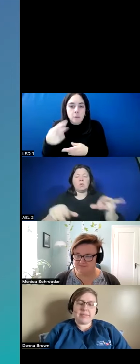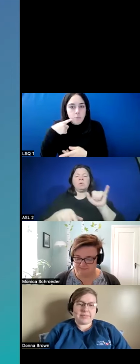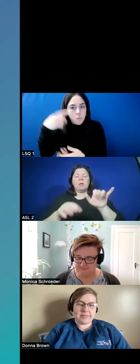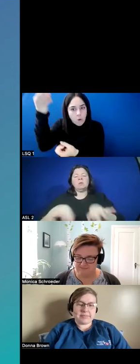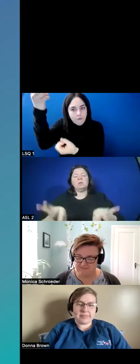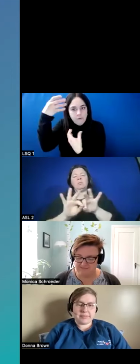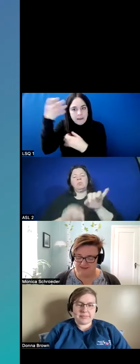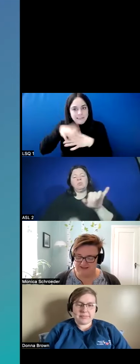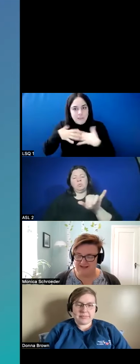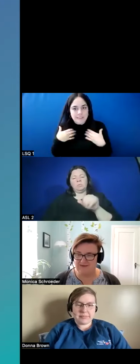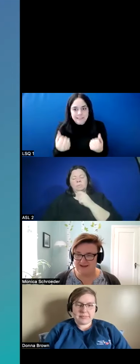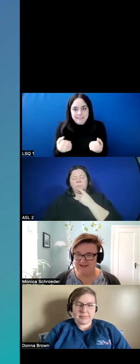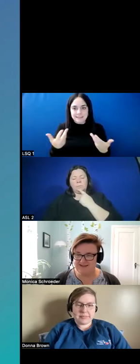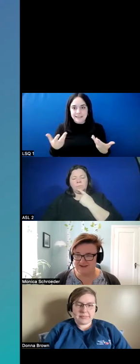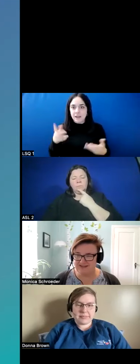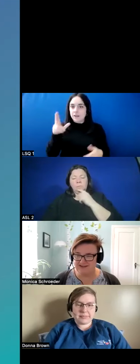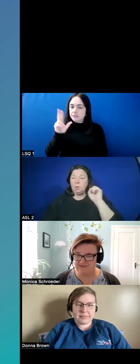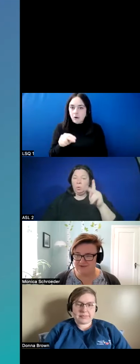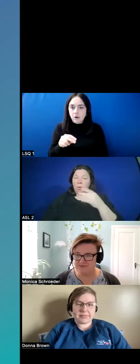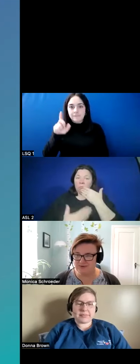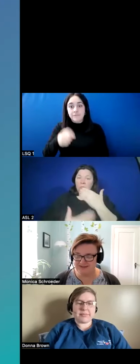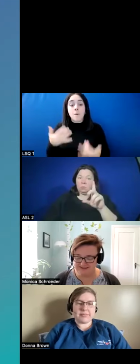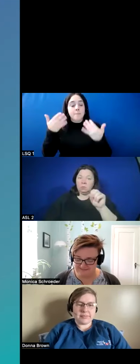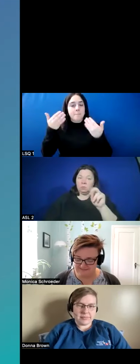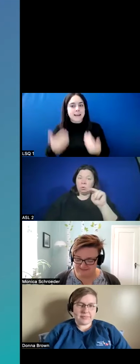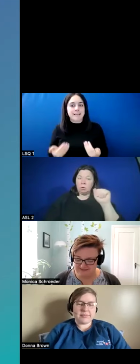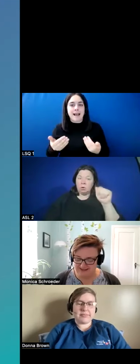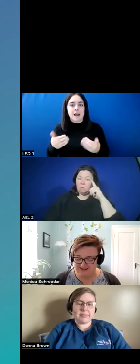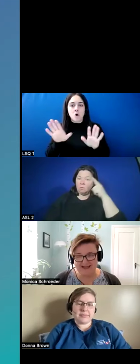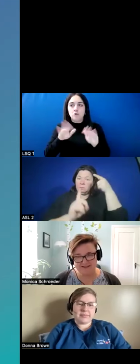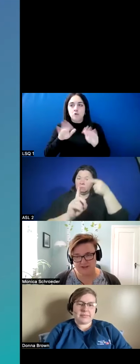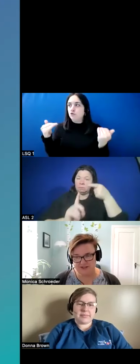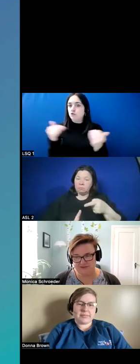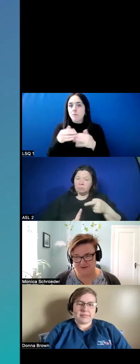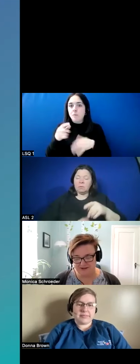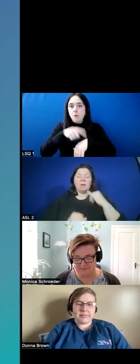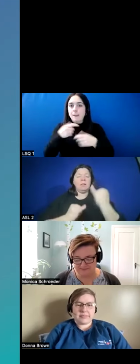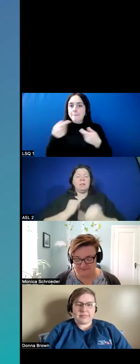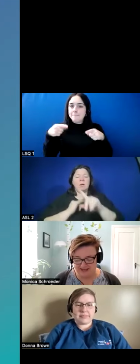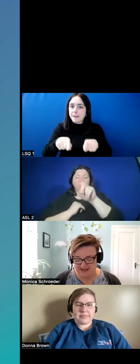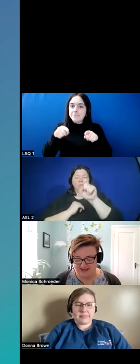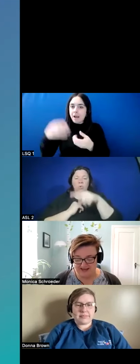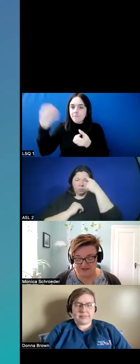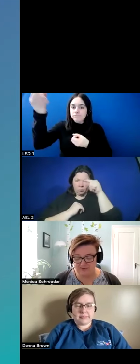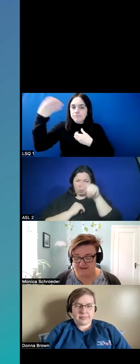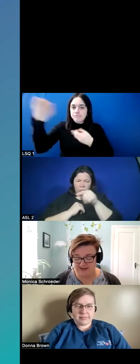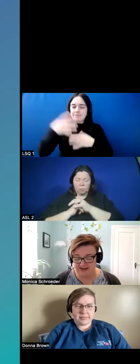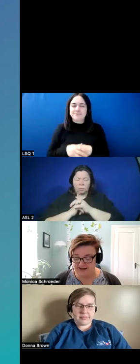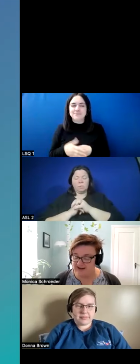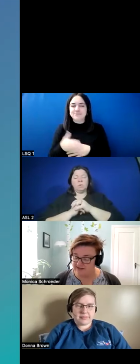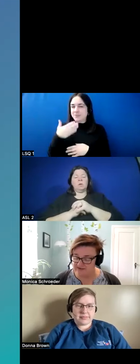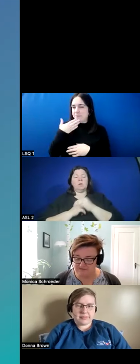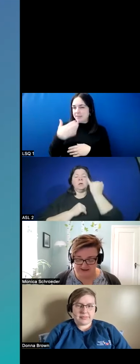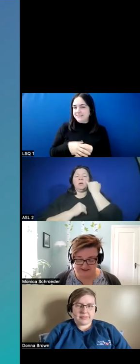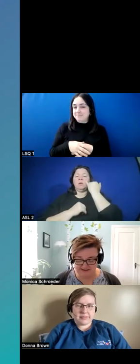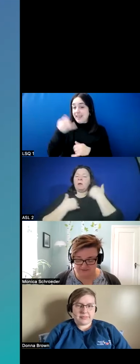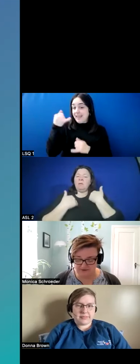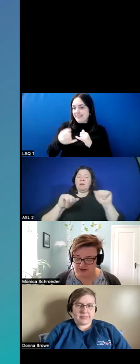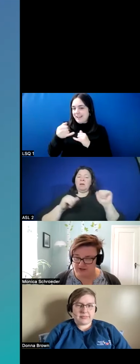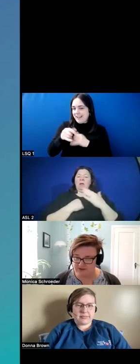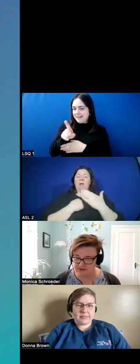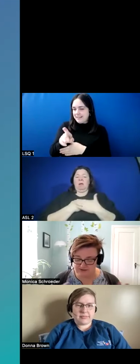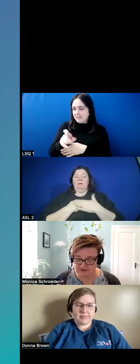sur la santé en langage simple. Ça, c'est important aussi. D'accord? Merci, Donna. Dernière question pour toi. Est-ce que tu